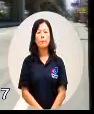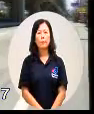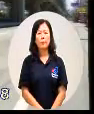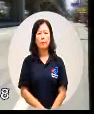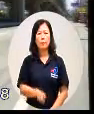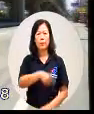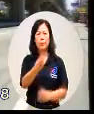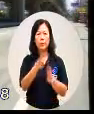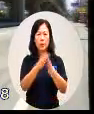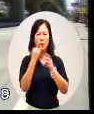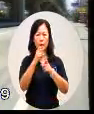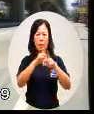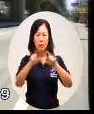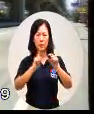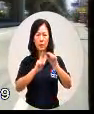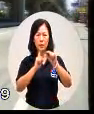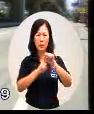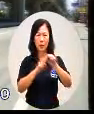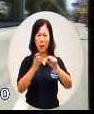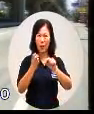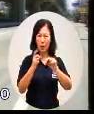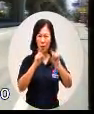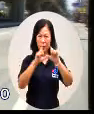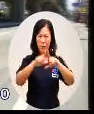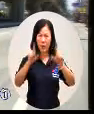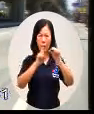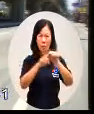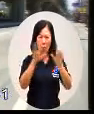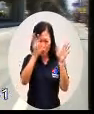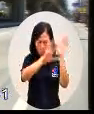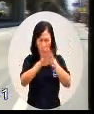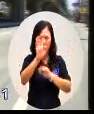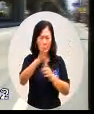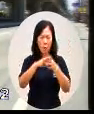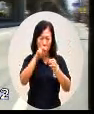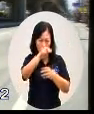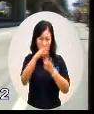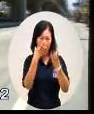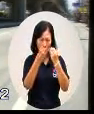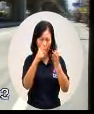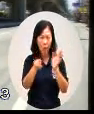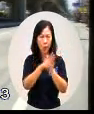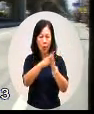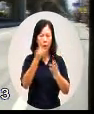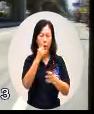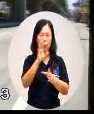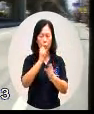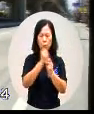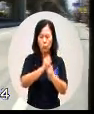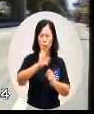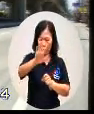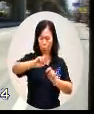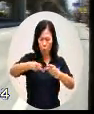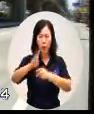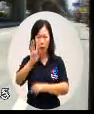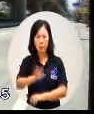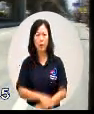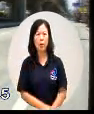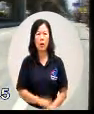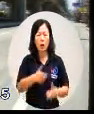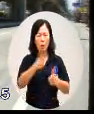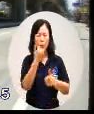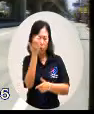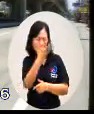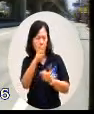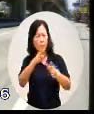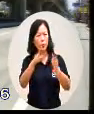中快速道路系统做了袂歹，这虽然乌暗看无哈，但是做了有改进啊，至少有改进啊，不是说最美，至少